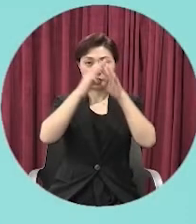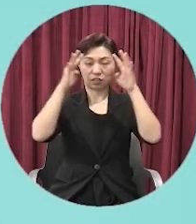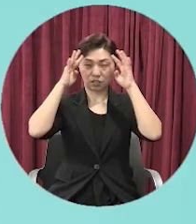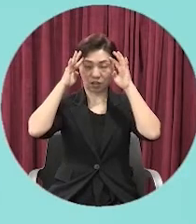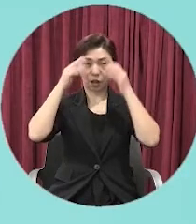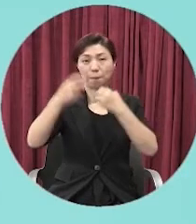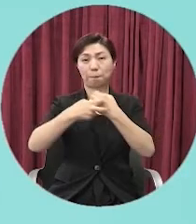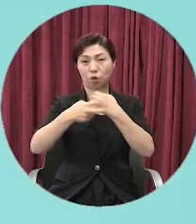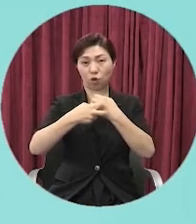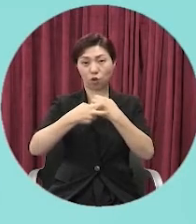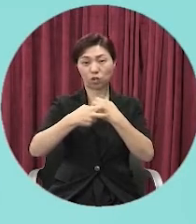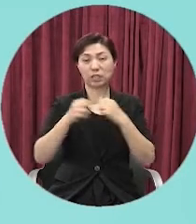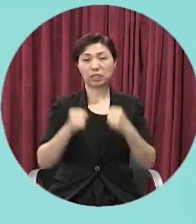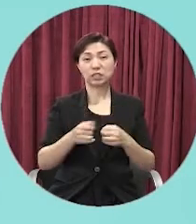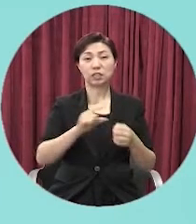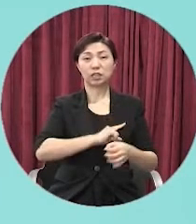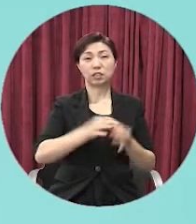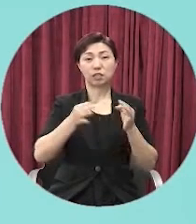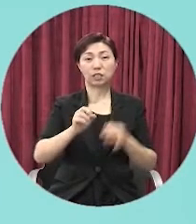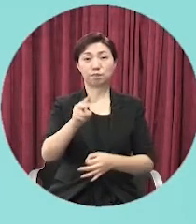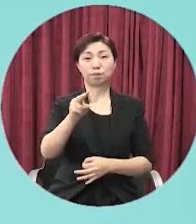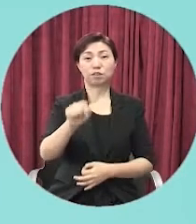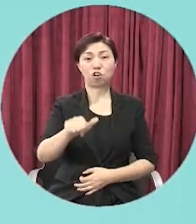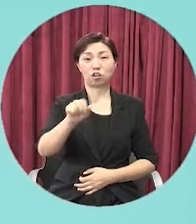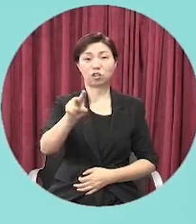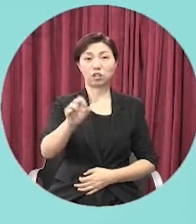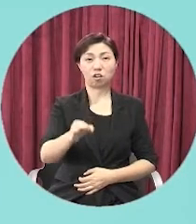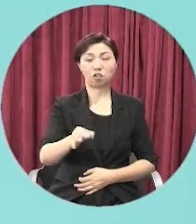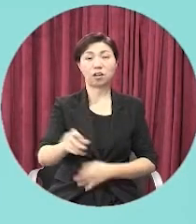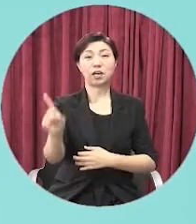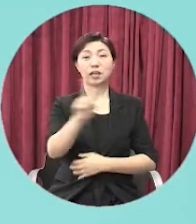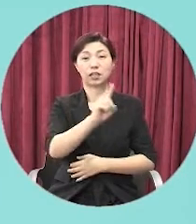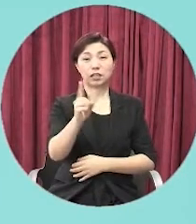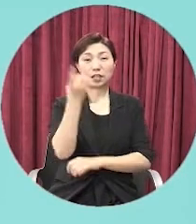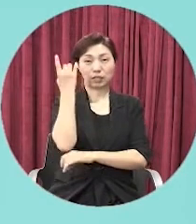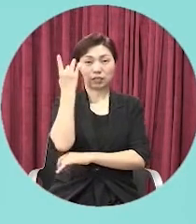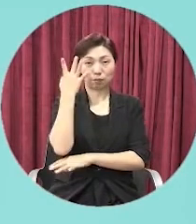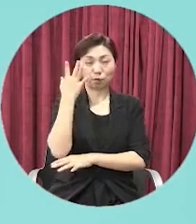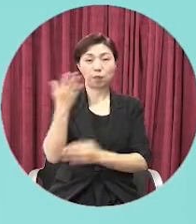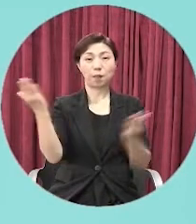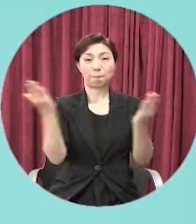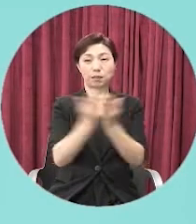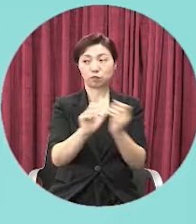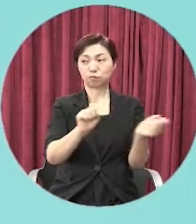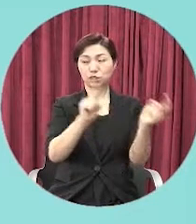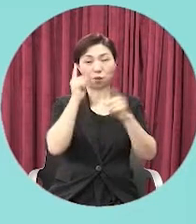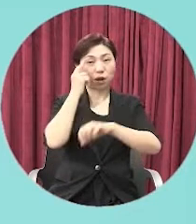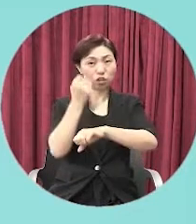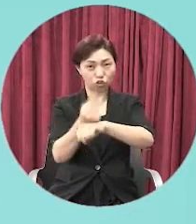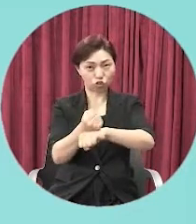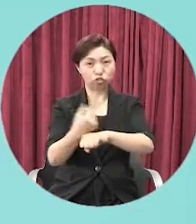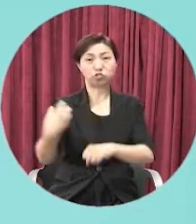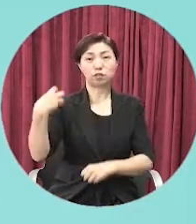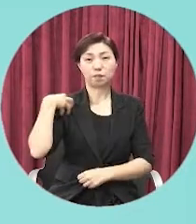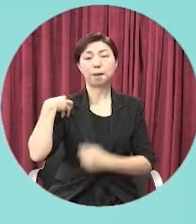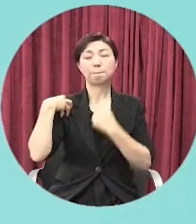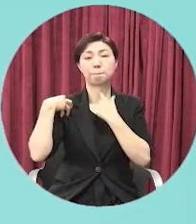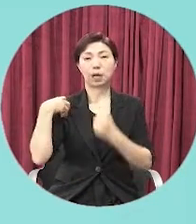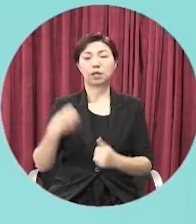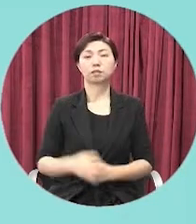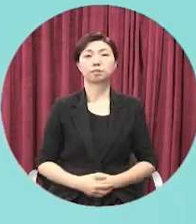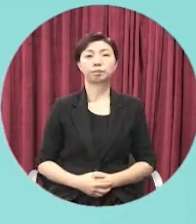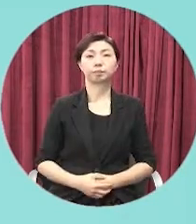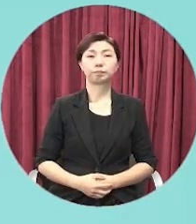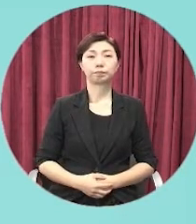제가 쎄 쎄 쎄 쎄 쎄 쎄 쎄 쎄 쎄 쎄 쎄 쎄 쎄 쎄 쎄 쎄 쎄 쎄 쎄 쎄 쎄 쎄 쎄 쎄 기반 맞춤 제알 연구 파트를 맡게 되었는데요 아 앙